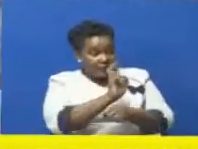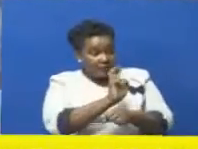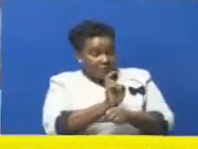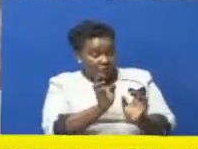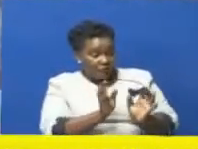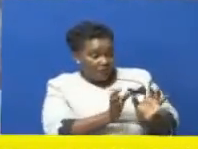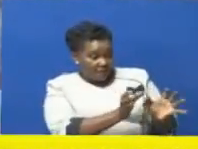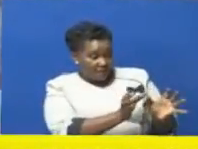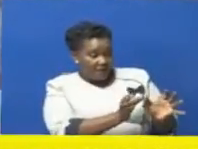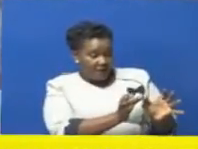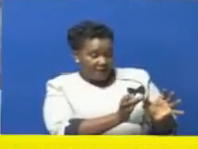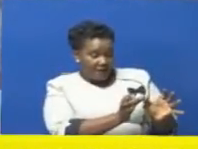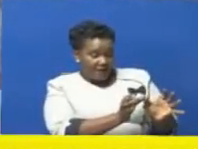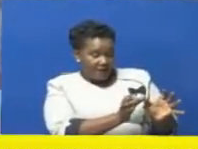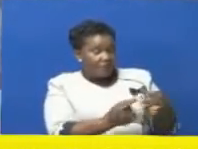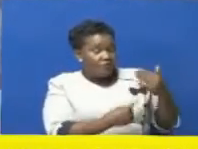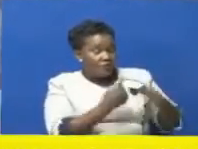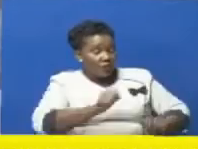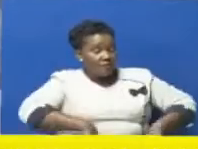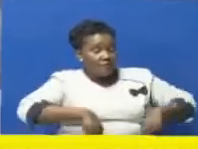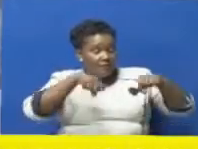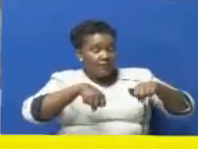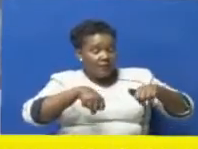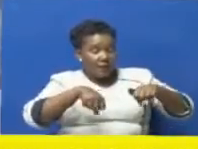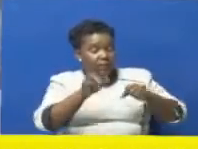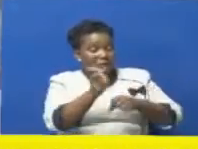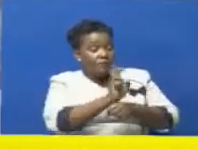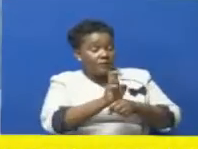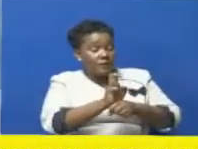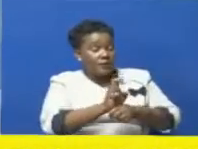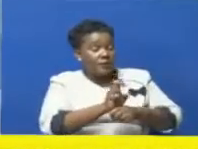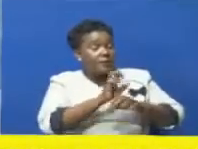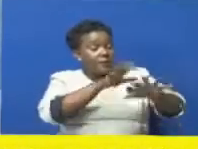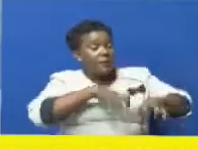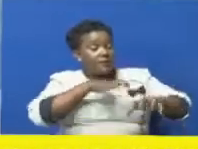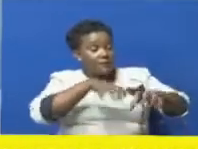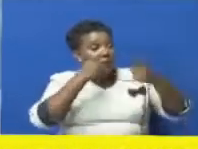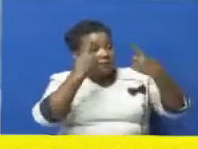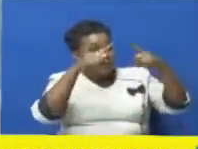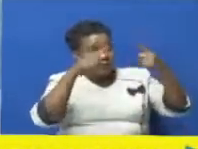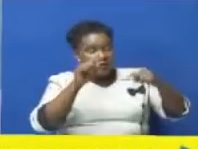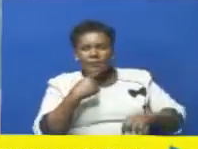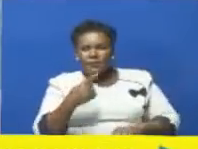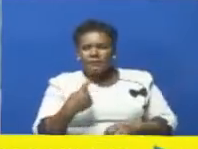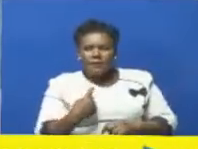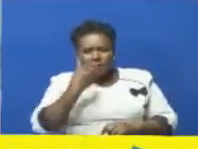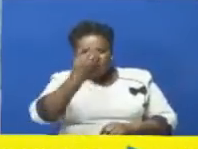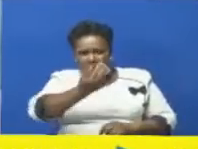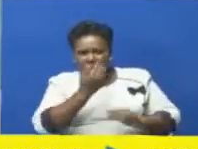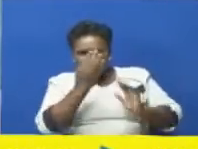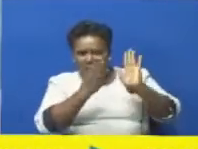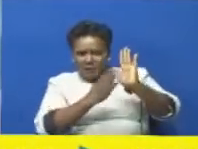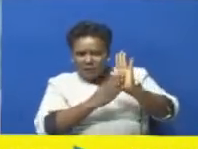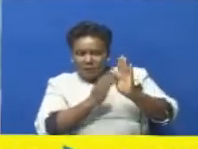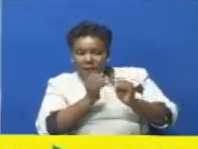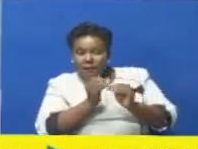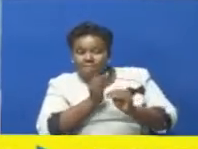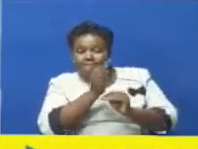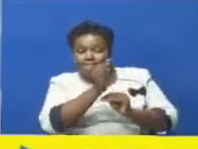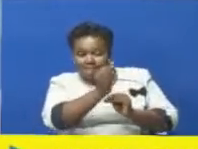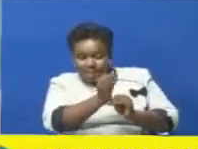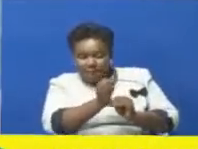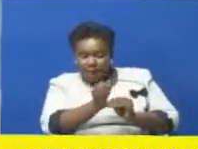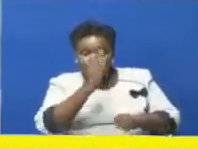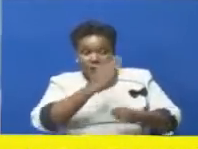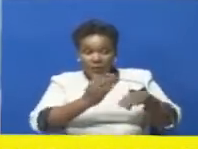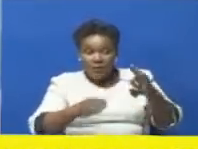Julu kutoka mamlaka ya usimamizi wa wanyamapori TAWA amesema ndani ya miezi 9 watahakikisha wanajenga na kuimarisha